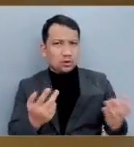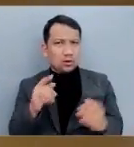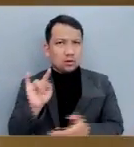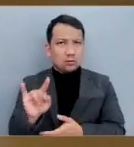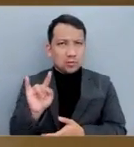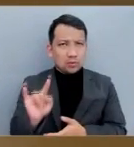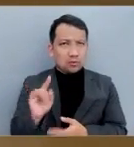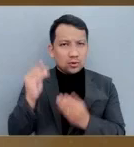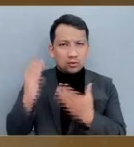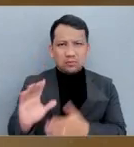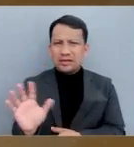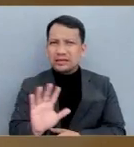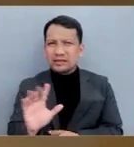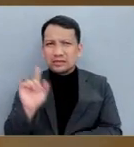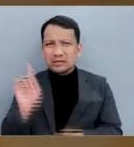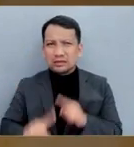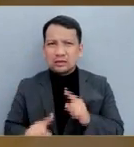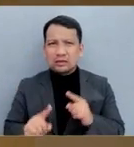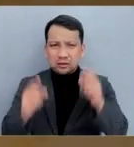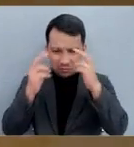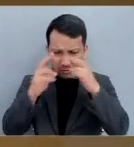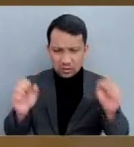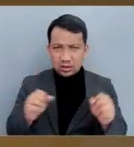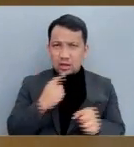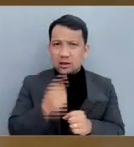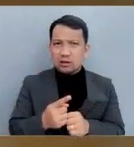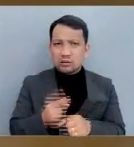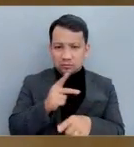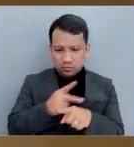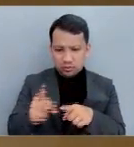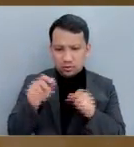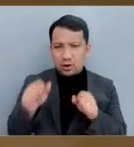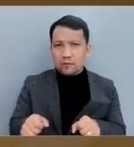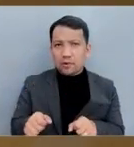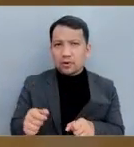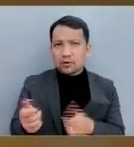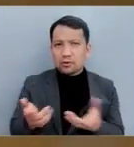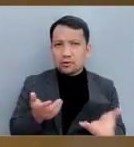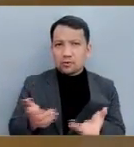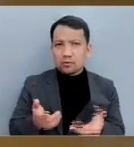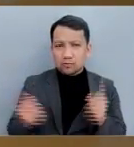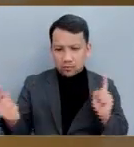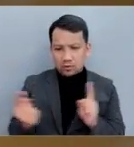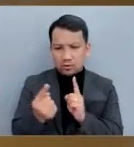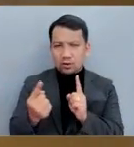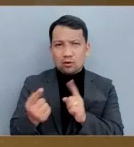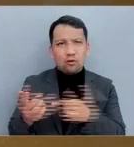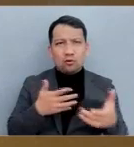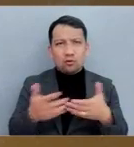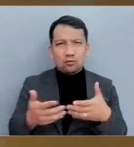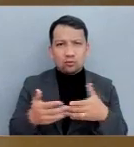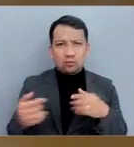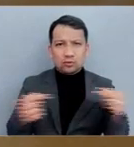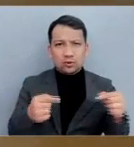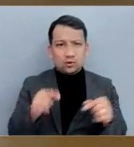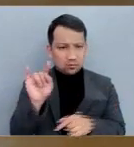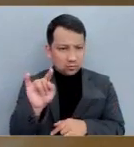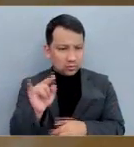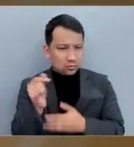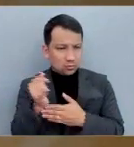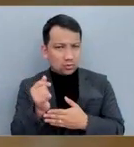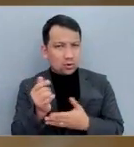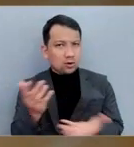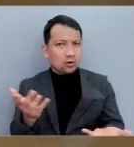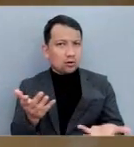teacher, hindi naman ugali ng isang professional na mapang-abot sa ganun. Kahit na sinuntok ata yung mga media naman,